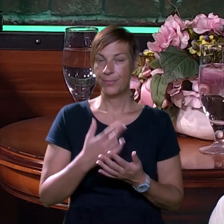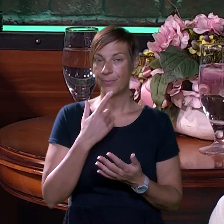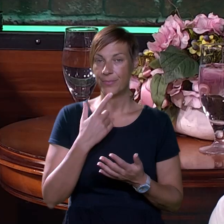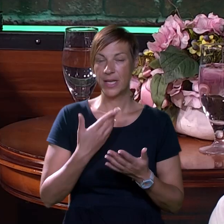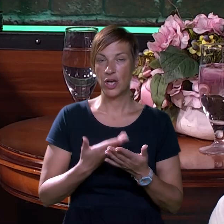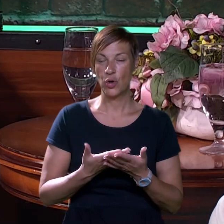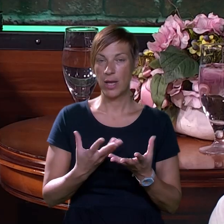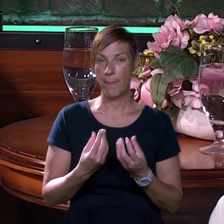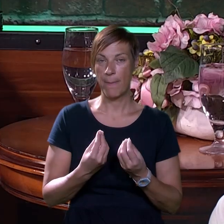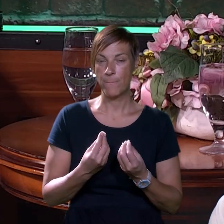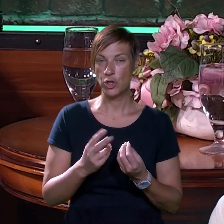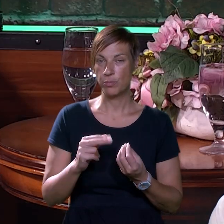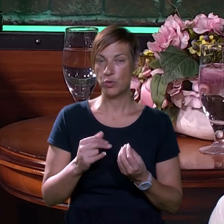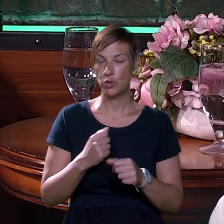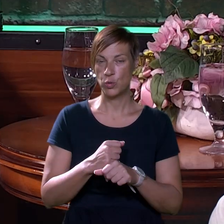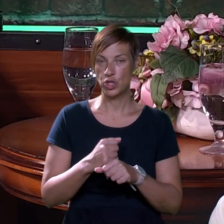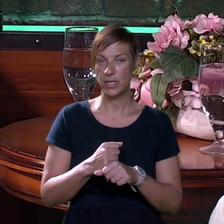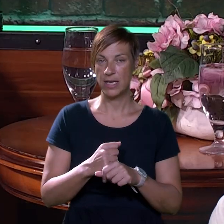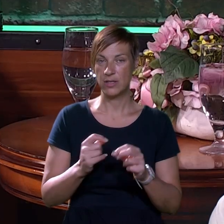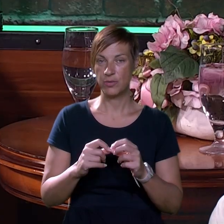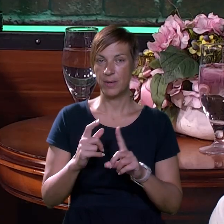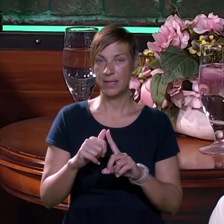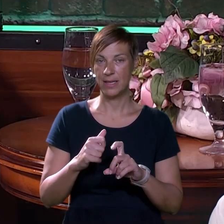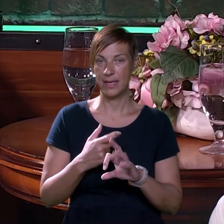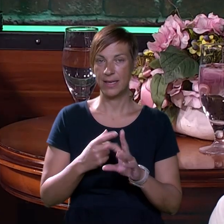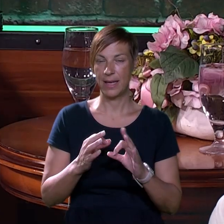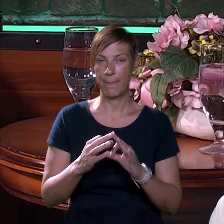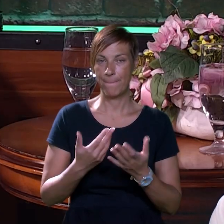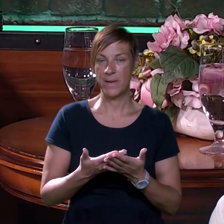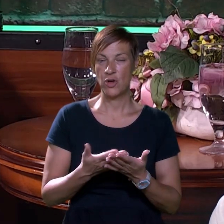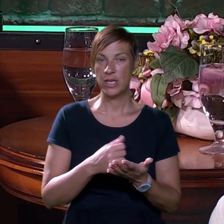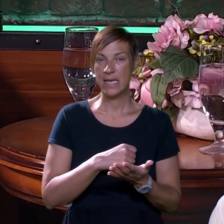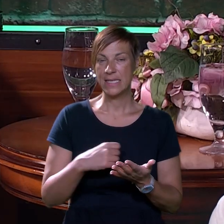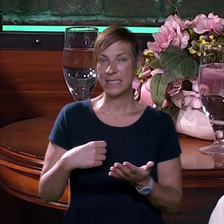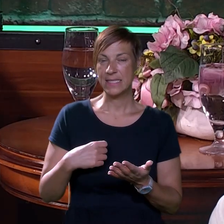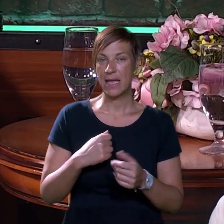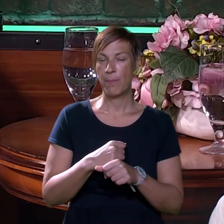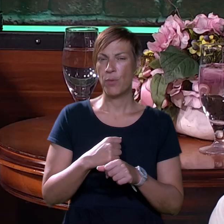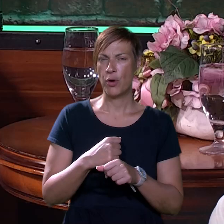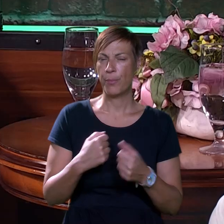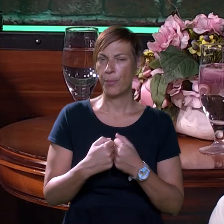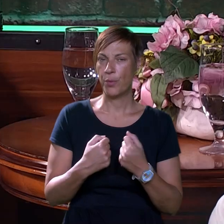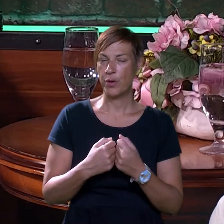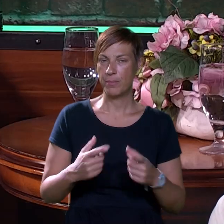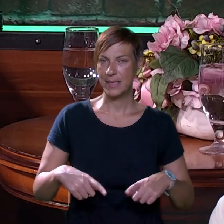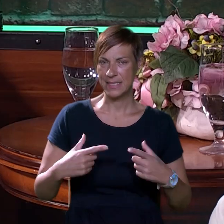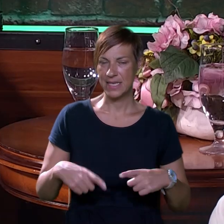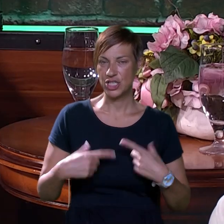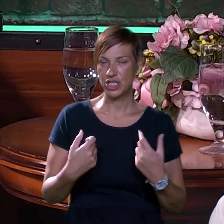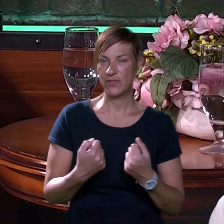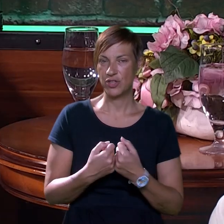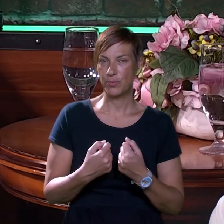koja ima potpuno drugačiju djelatnost nego Betlehem. Betlehem je isključivo borba za život, borba